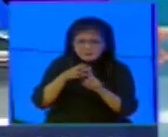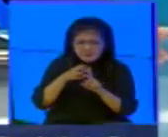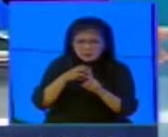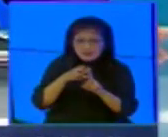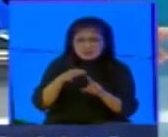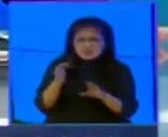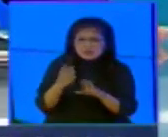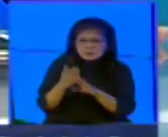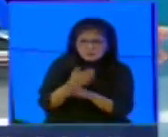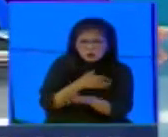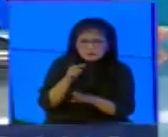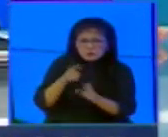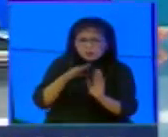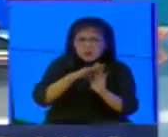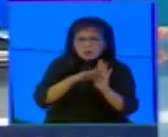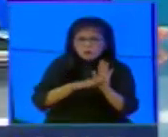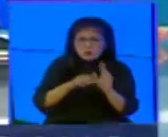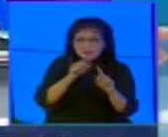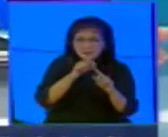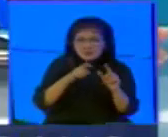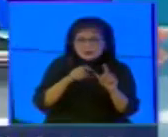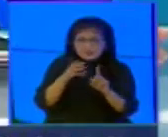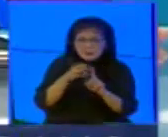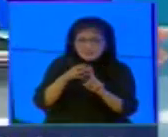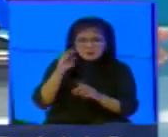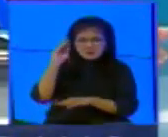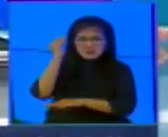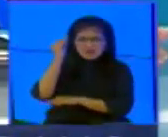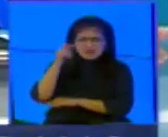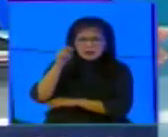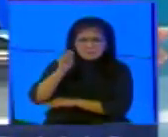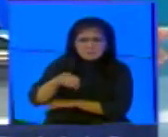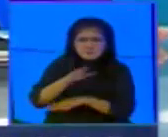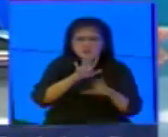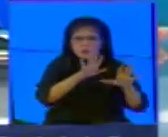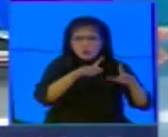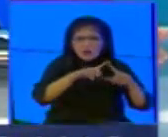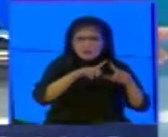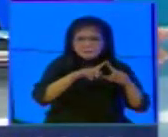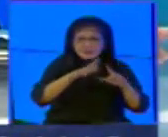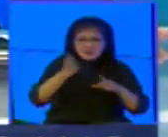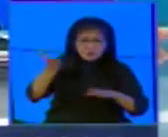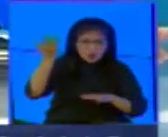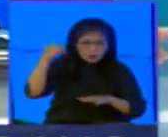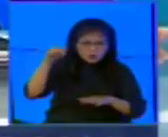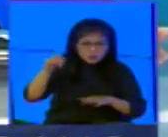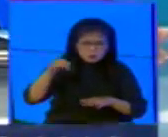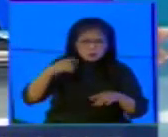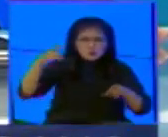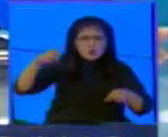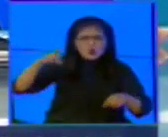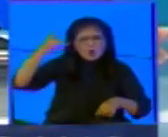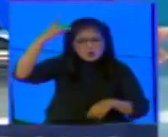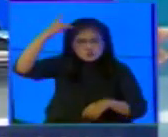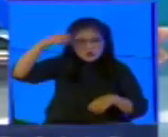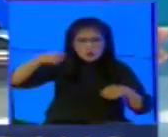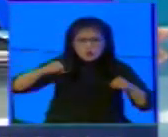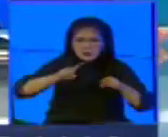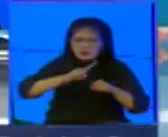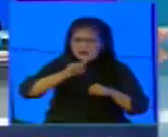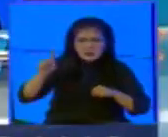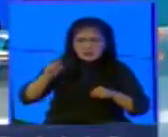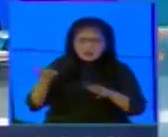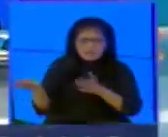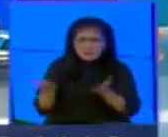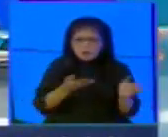besar atau PSBB. Sebelumnya dalam aturan PSBB DKI Jakarta yang berlaku 10 April lalu, ojek online dilarang mengangkut penumpang.